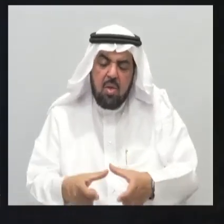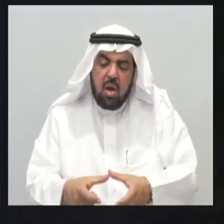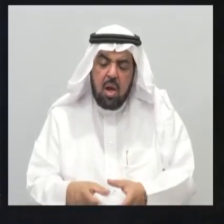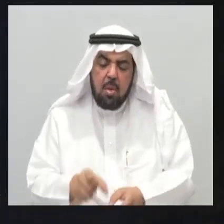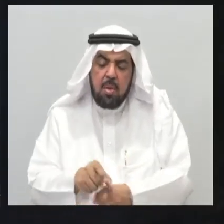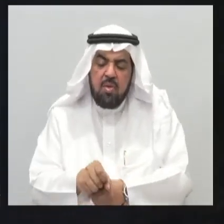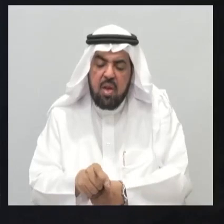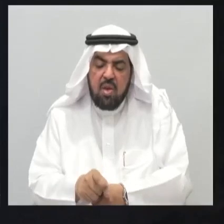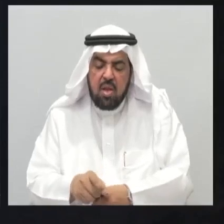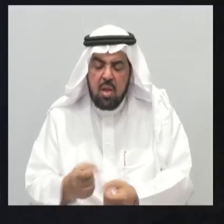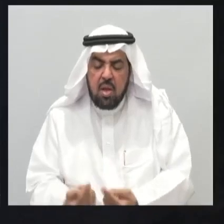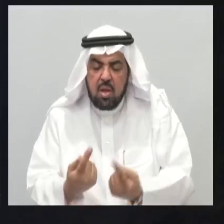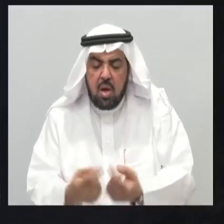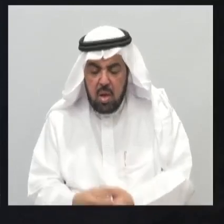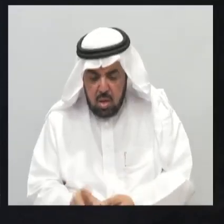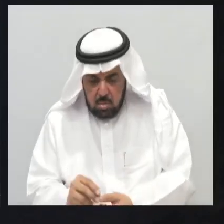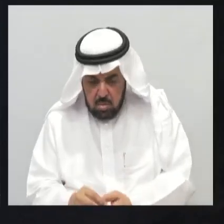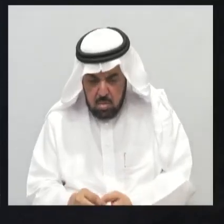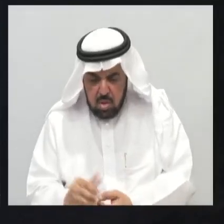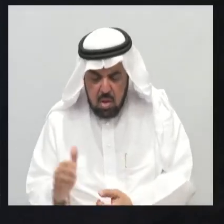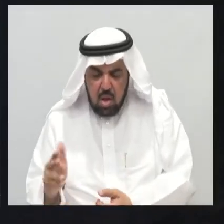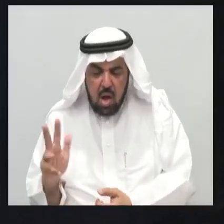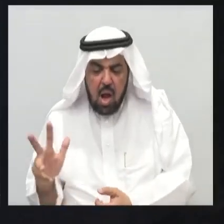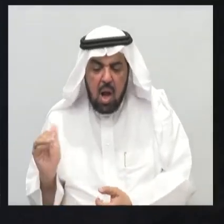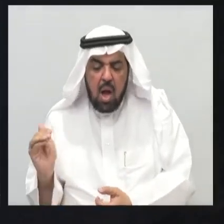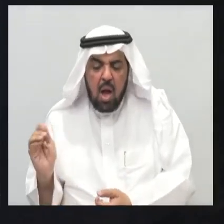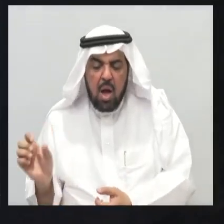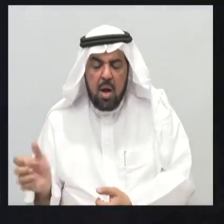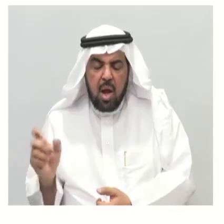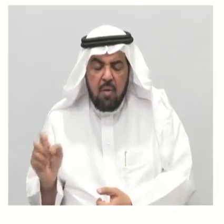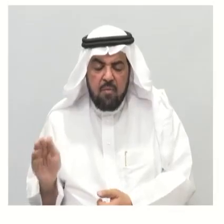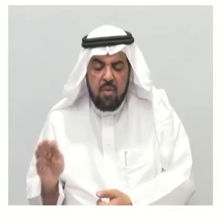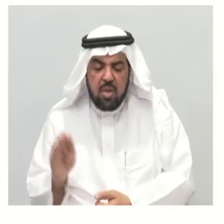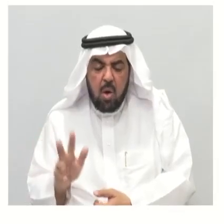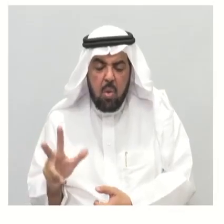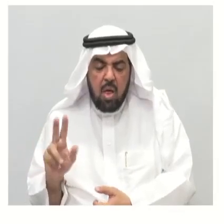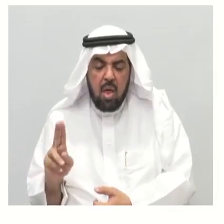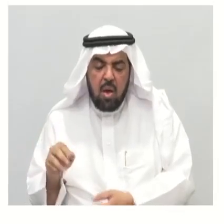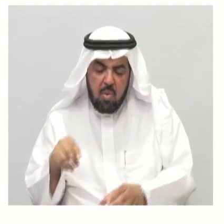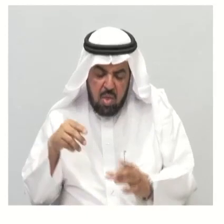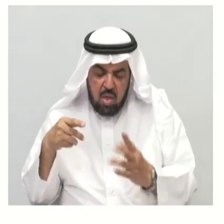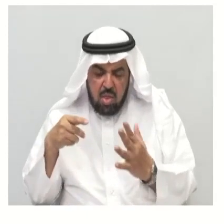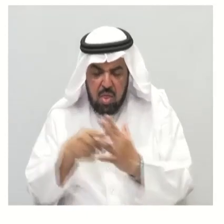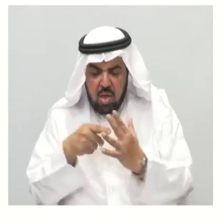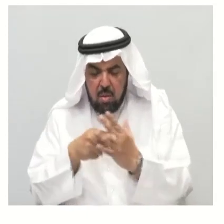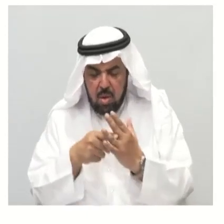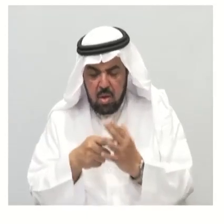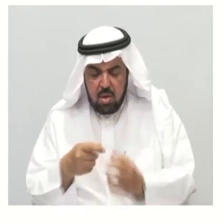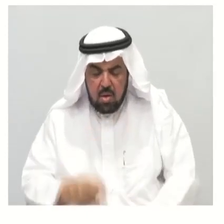الآفات الزراعية مثل الخنافس أو الثاقبات. ويتميز رماد